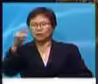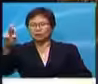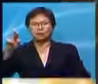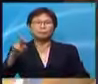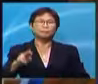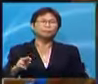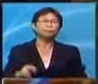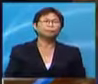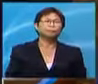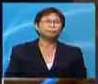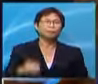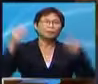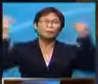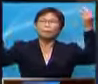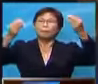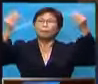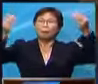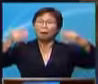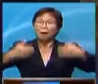seri